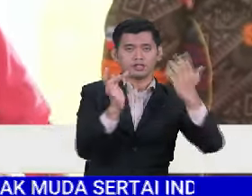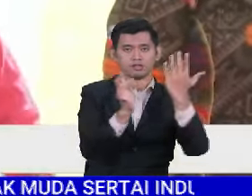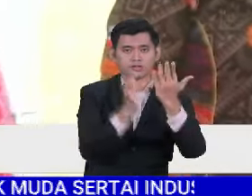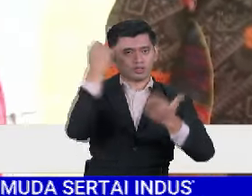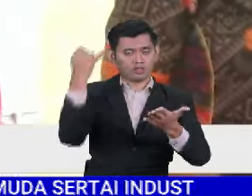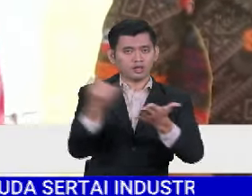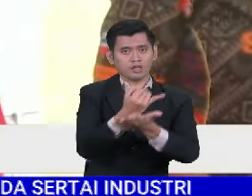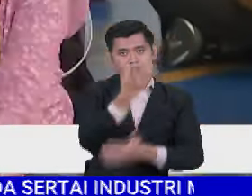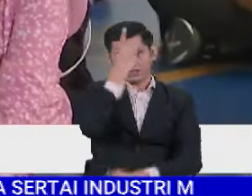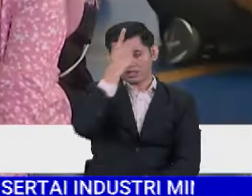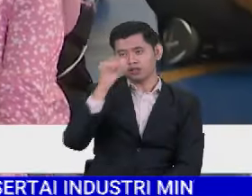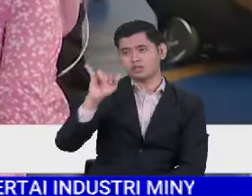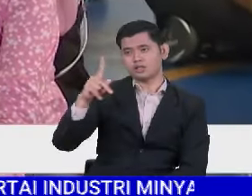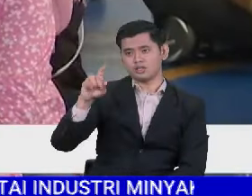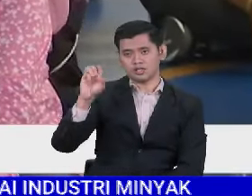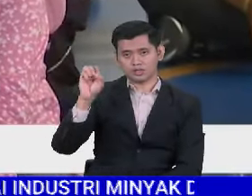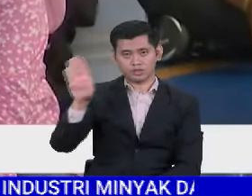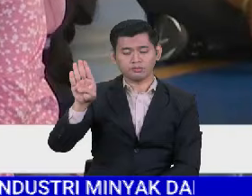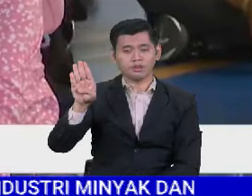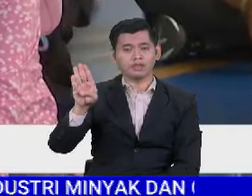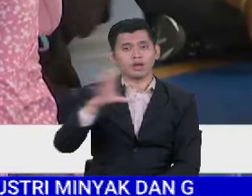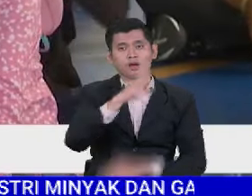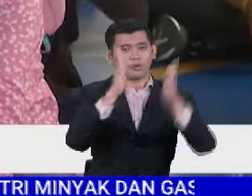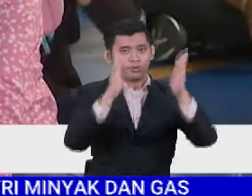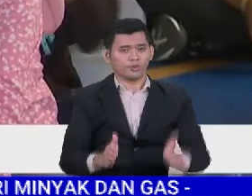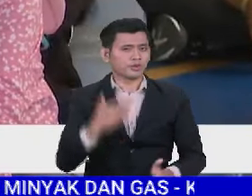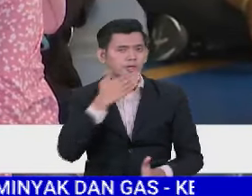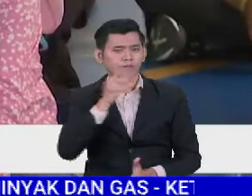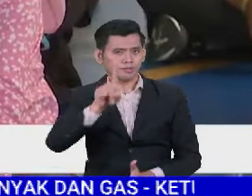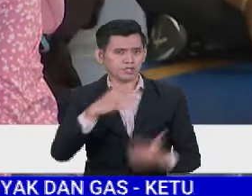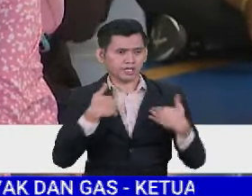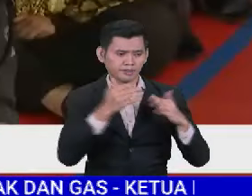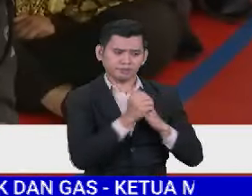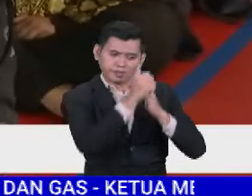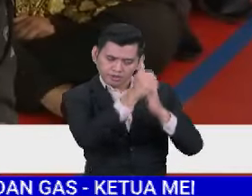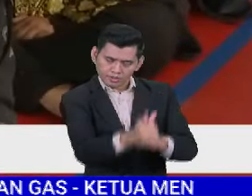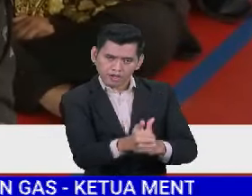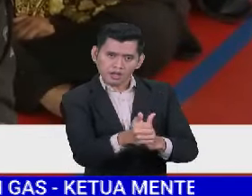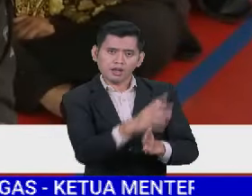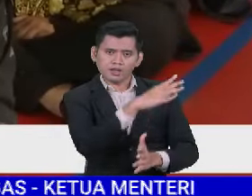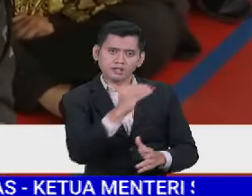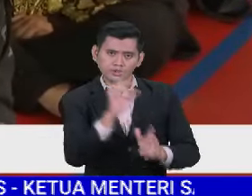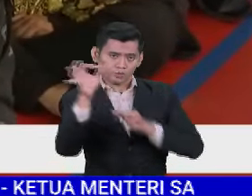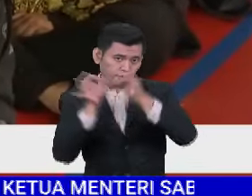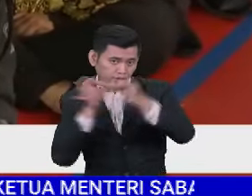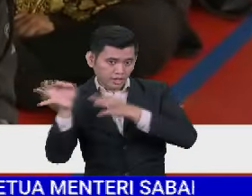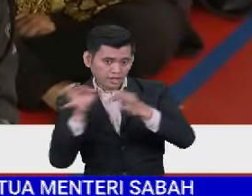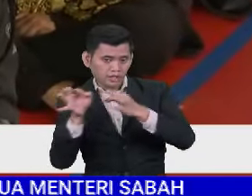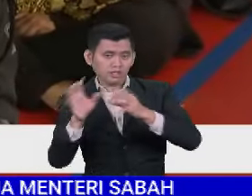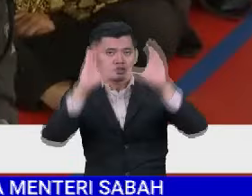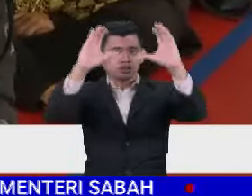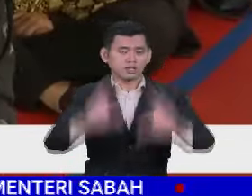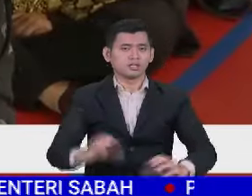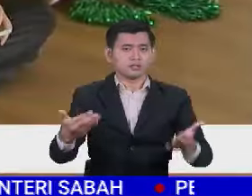datuk ya Khan berkata pada masa sama mereka juga perlu diberi bantuan dan penerangan mengenai kaedah yang betul ketika